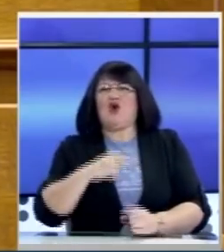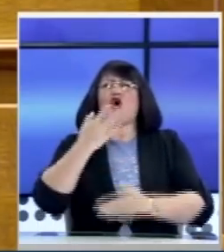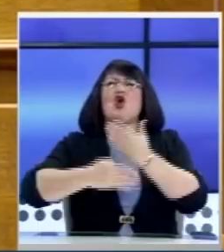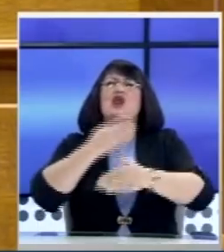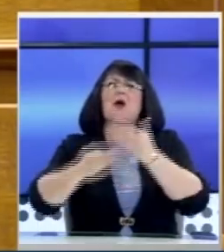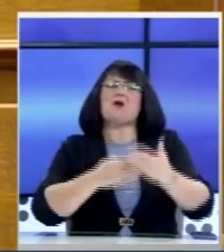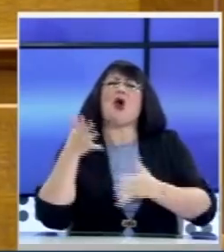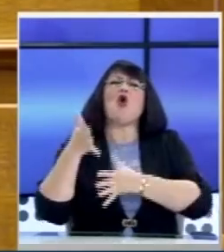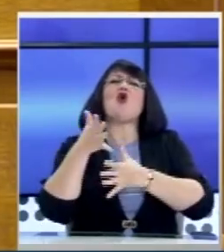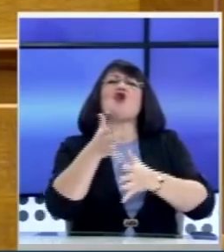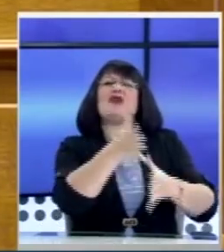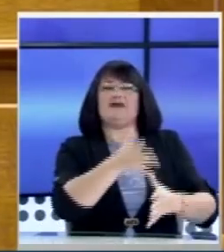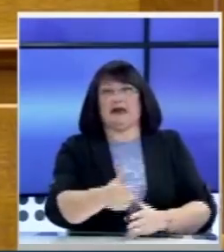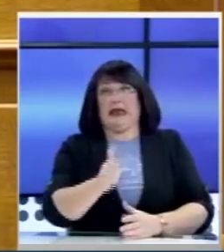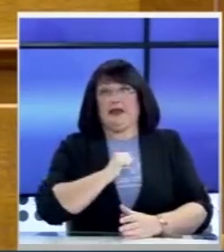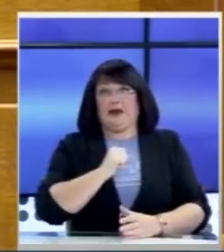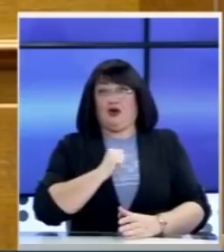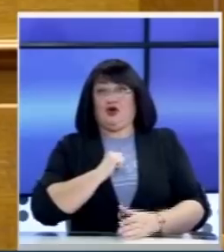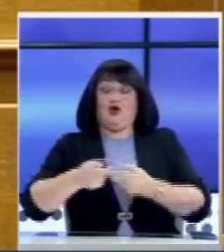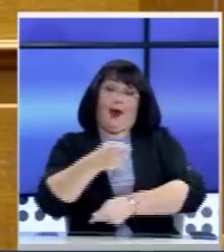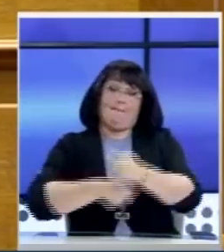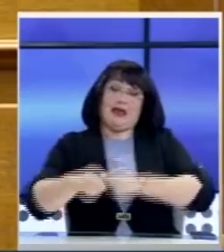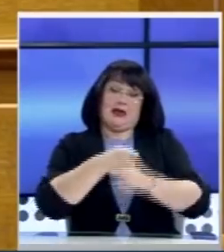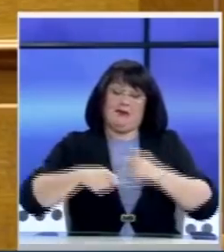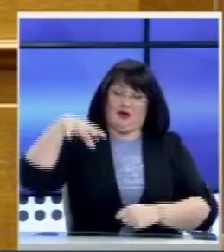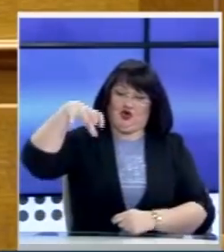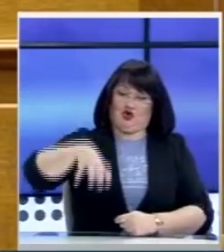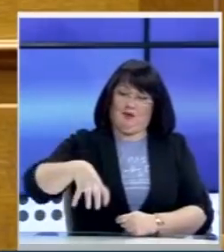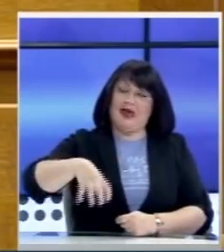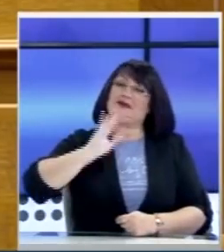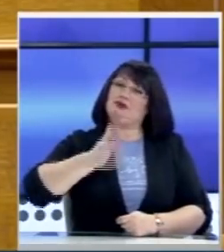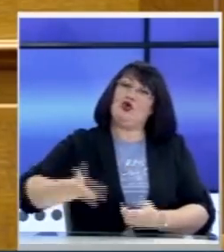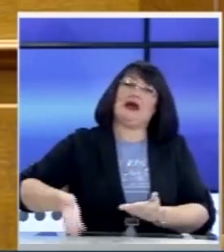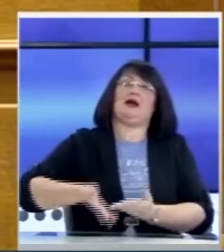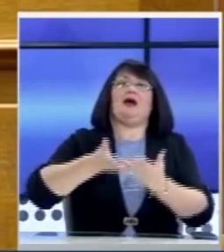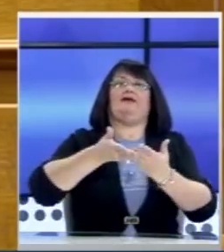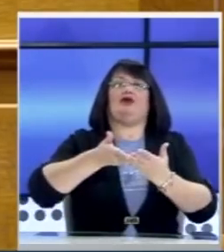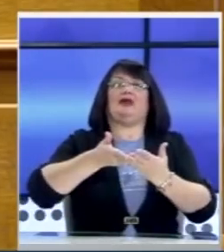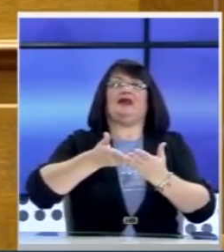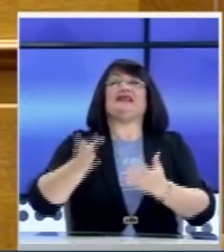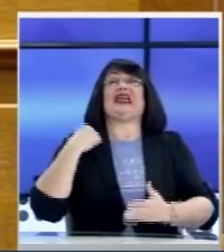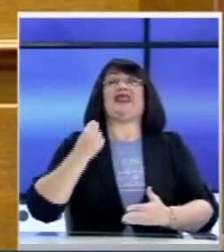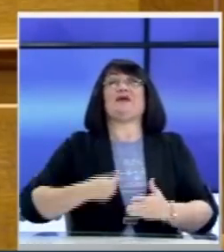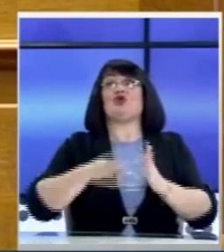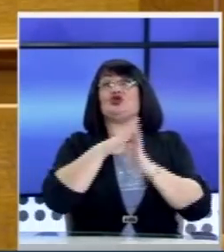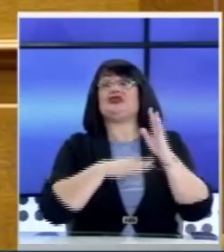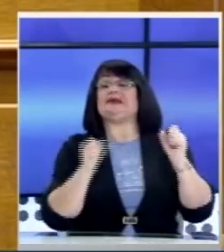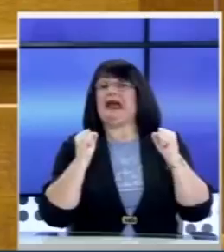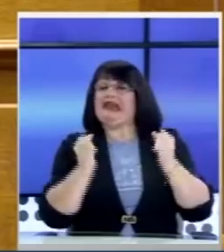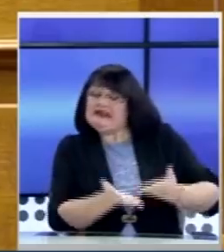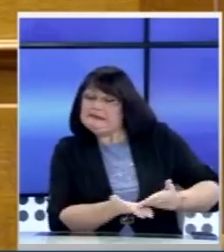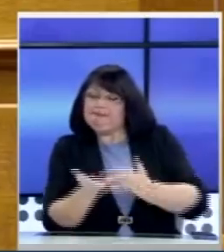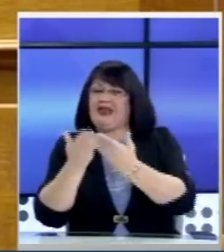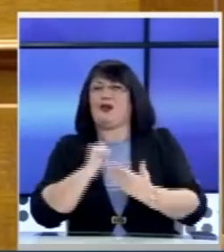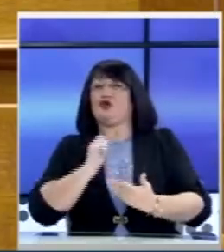παραμυθιάζεται ότι ο ιδιωτικός επιχειρηματικός τομέας μπορεί να συμβάλλει στην αναβάθμιση του δημόσιου συστήματος υγείας.